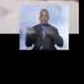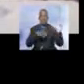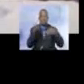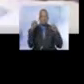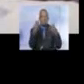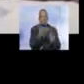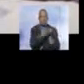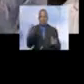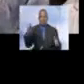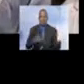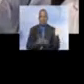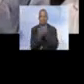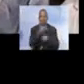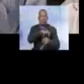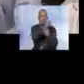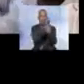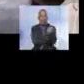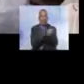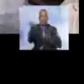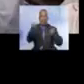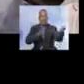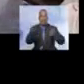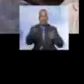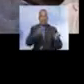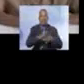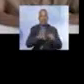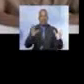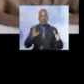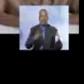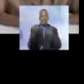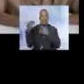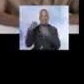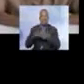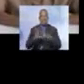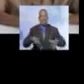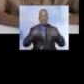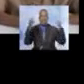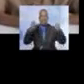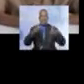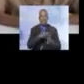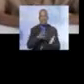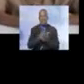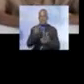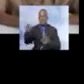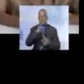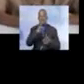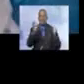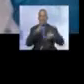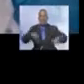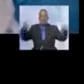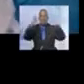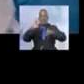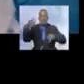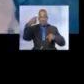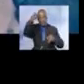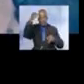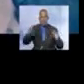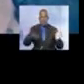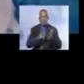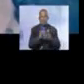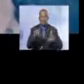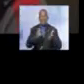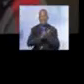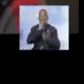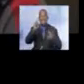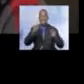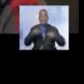autorités administratives et sanitaires ainsi que les chefs de communauté. Des séances qui ont porté des fruits avec ces taux élevés de couverture en vaccination.